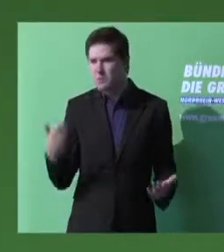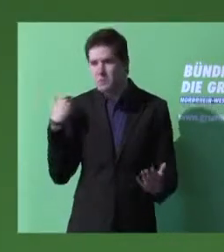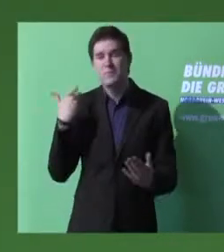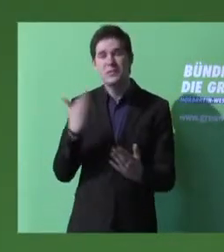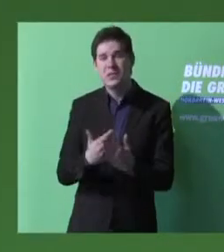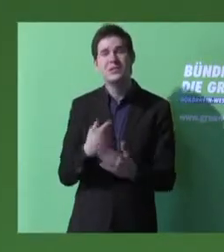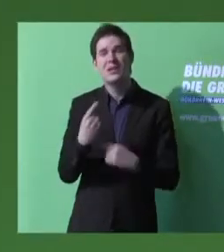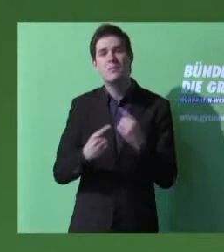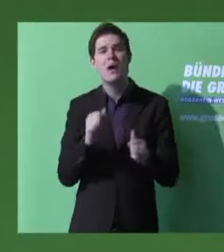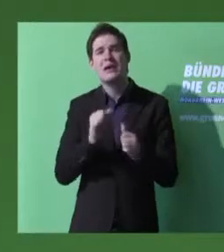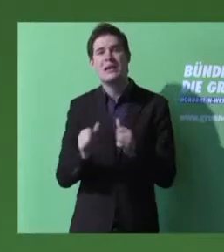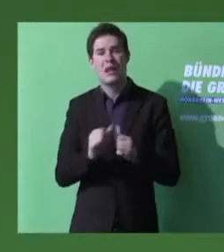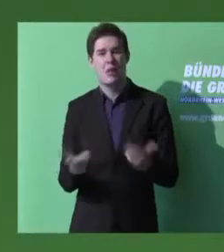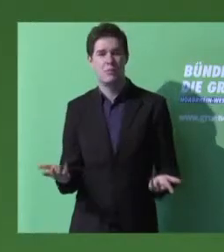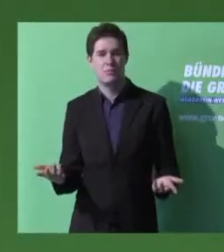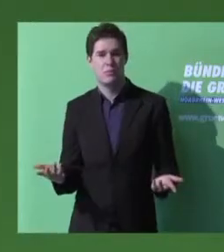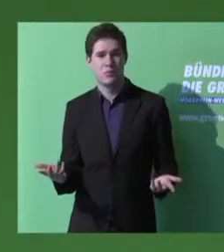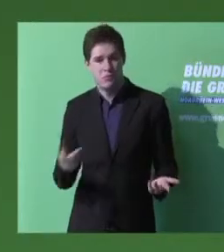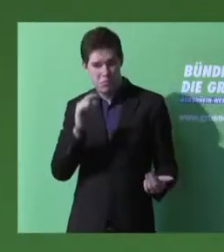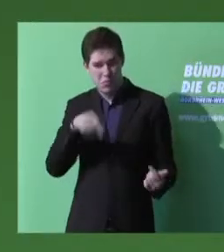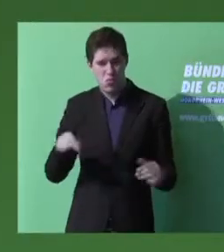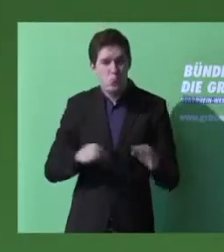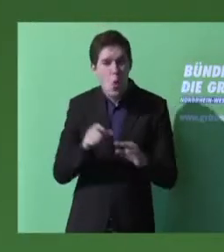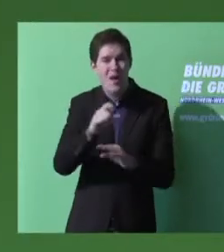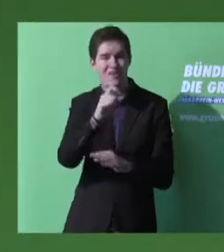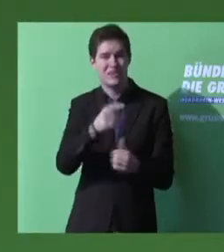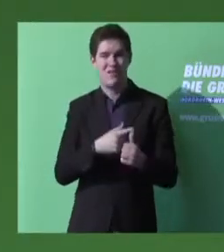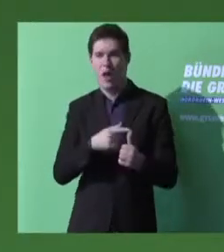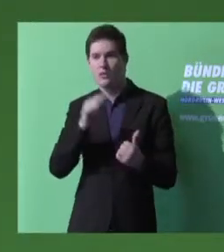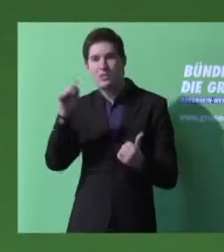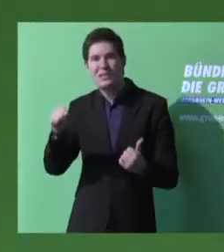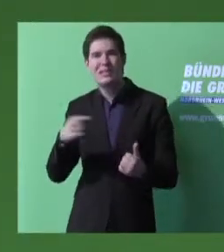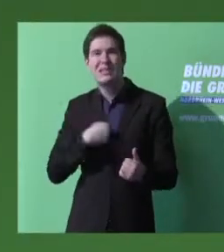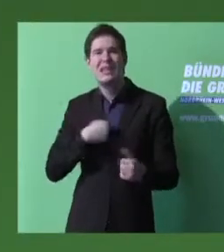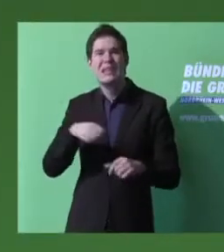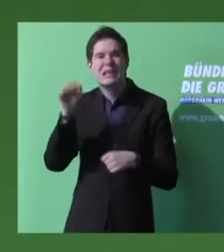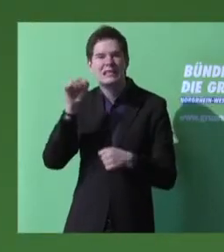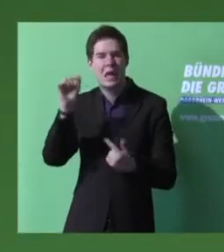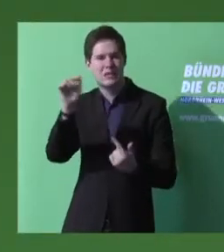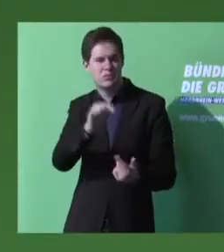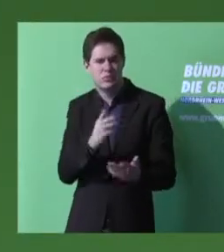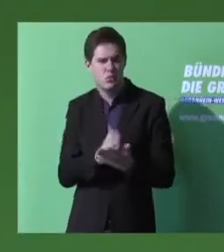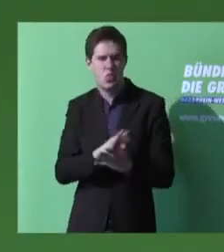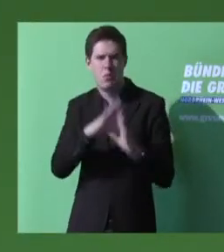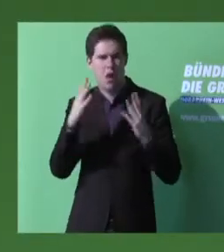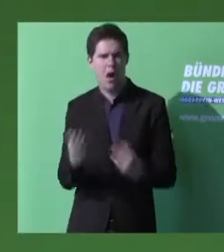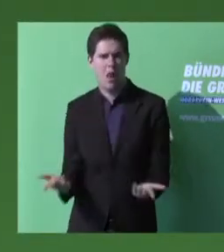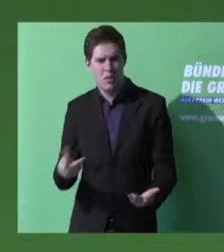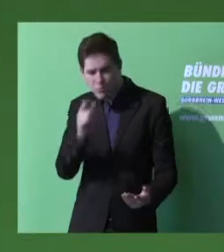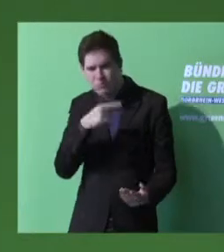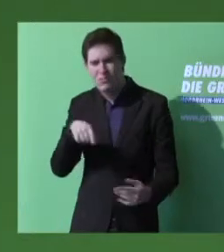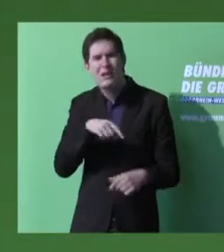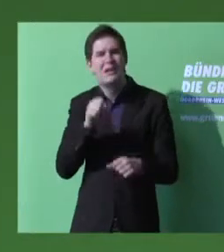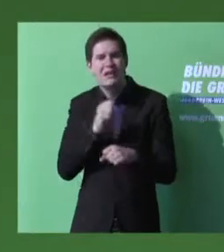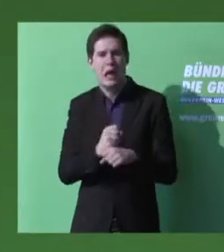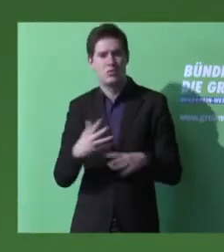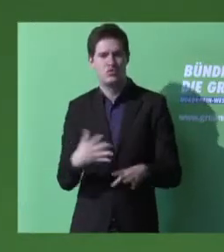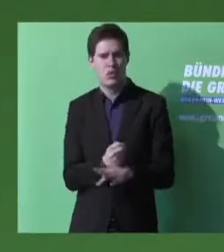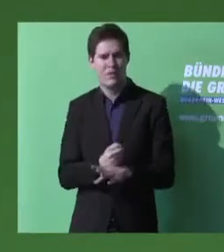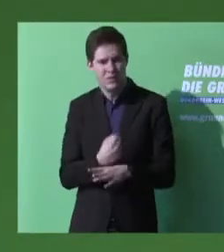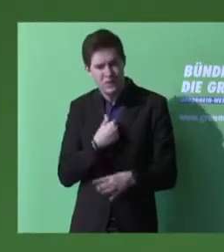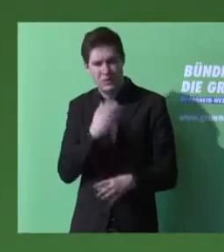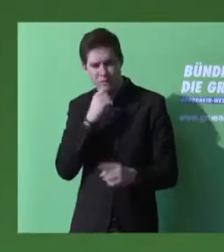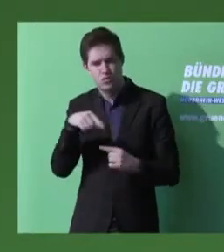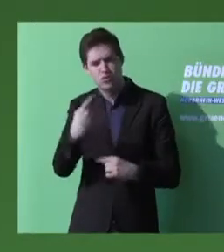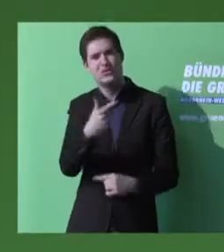haben es in Schleswig-Holstein gehabt, wir haben es hier in Nordrhein-Westfalen gehabt und wir haben es in Niedersachsen gehabt. Wir können es schaffen, wir wollen es schaffen am